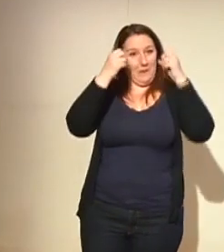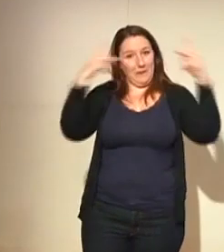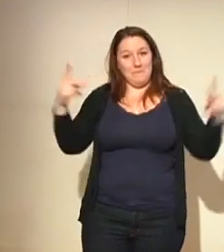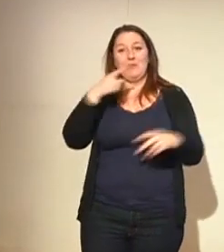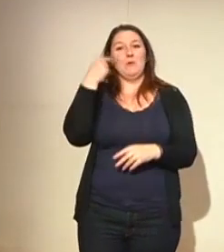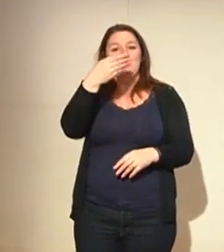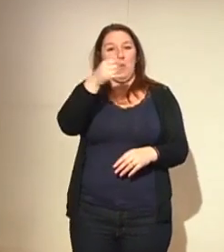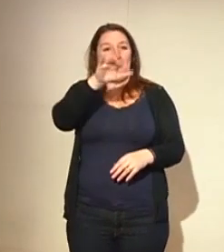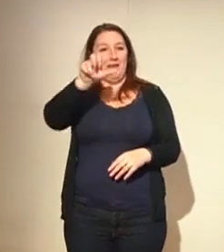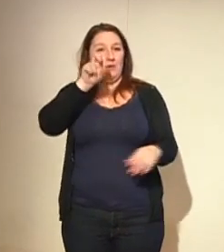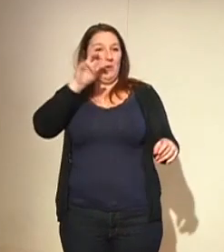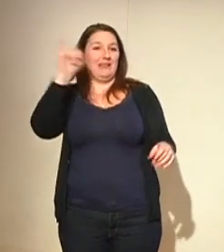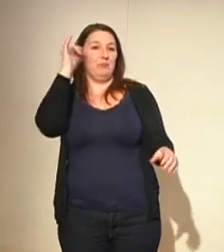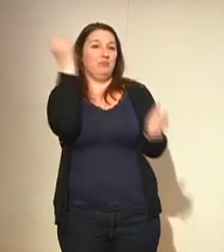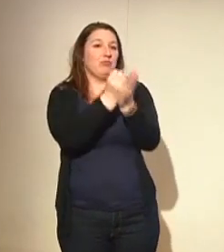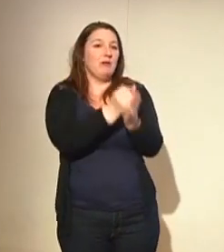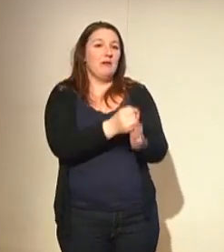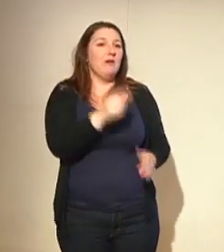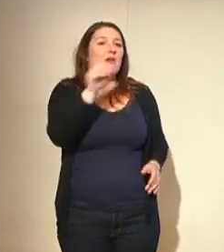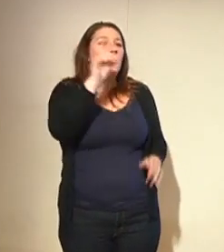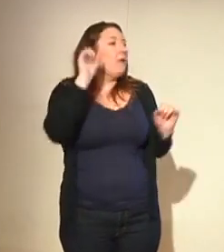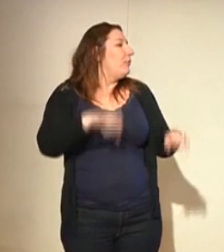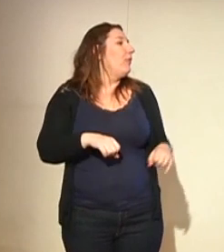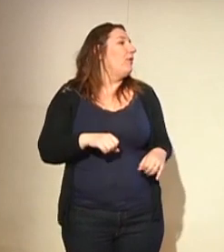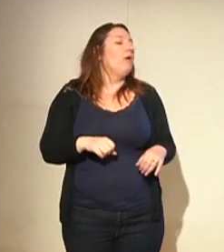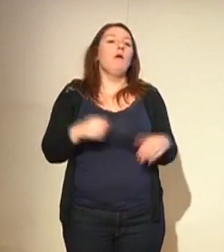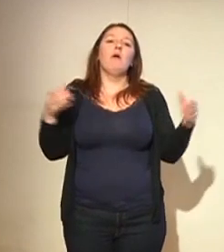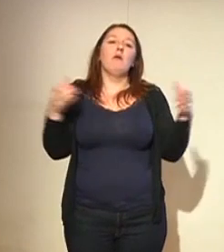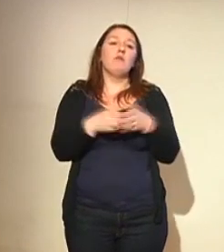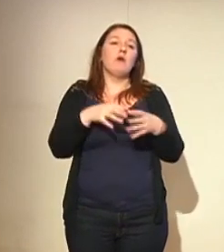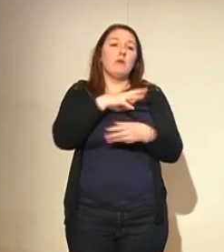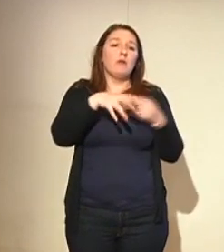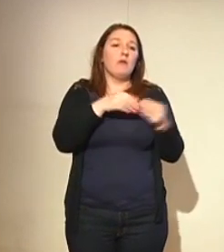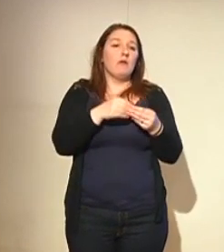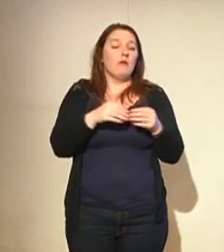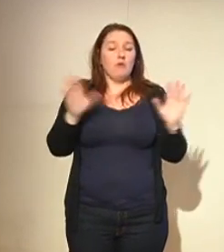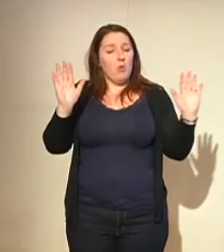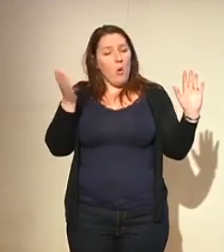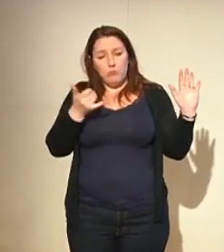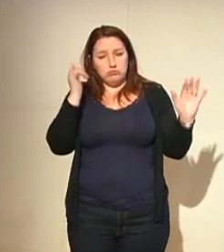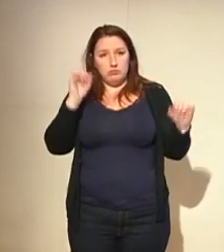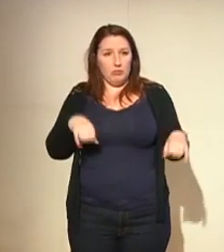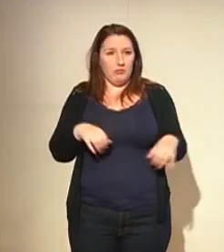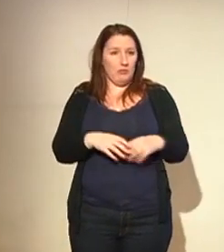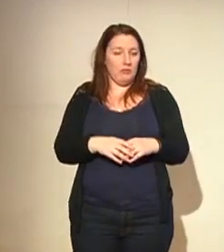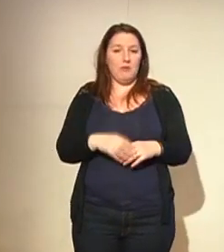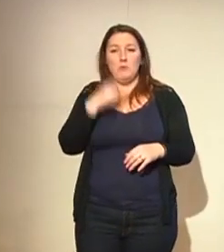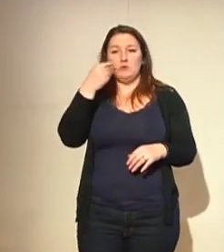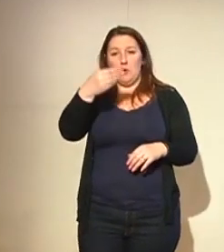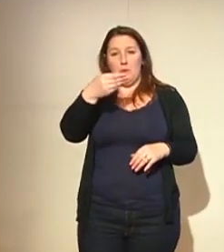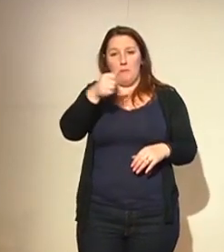Merot qui est pour vous pouvez faire un un j'ai pas faire un Grou allons-y à 49y Monsieur